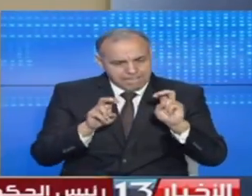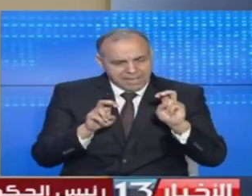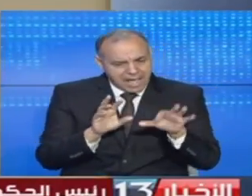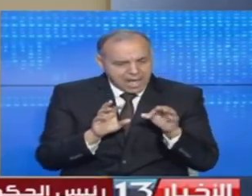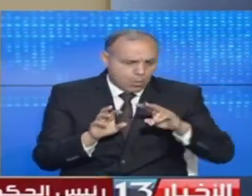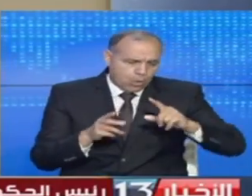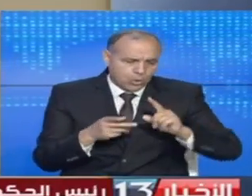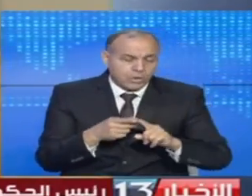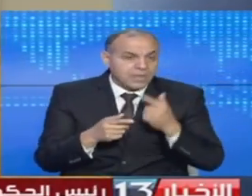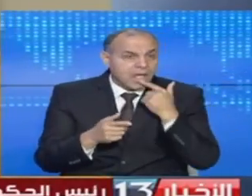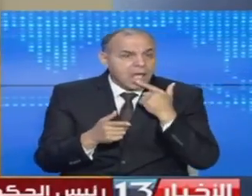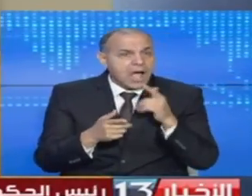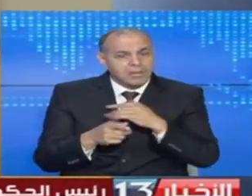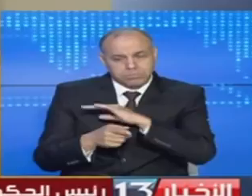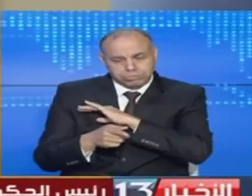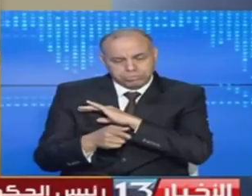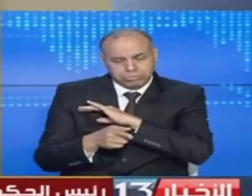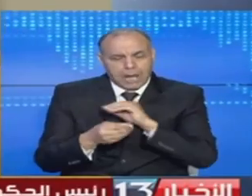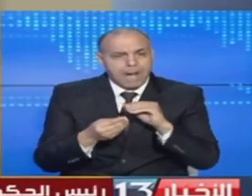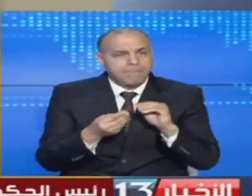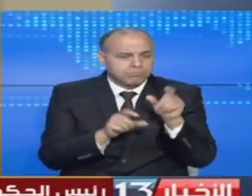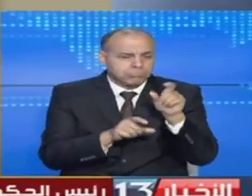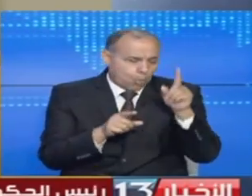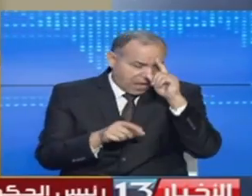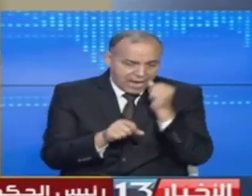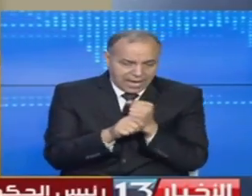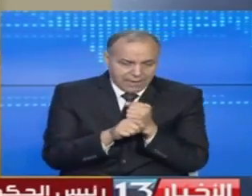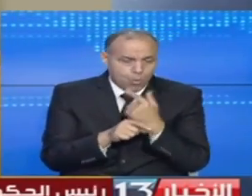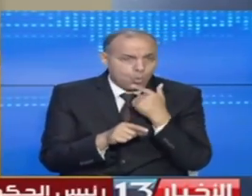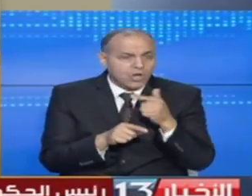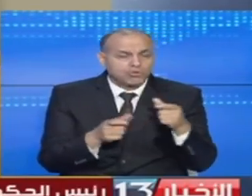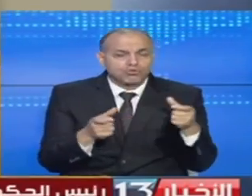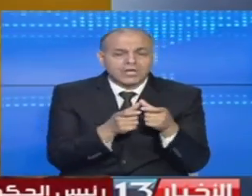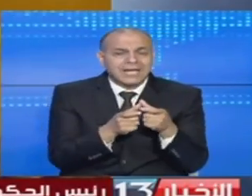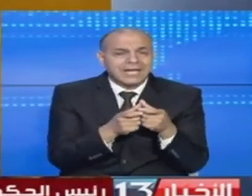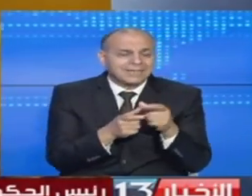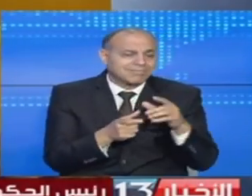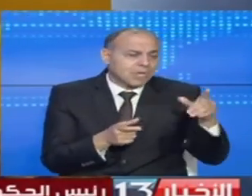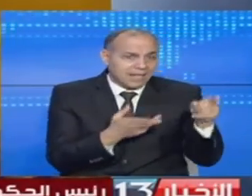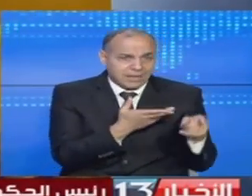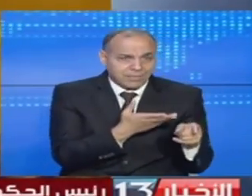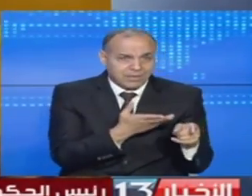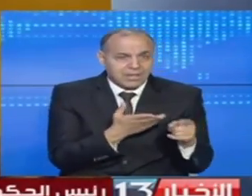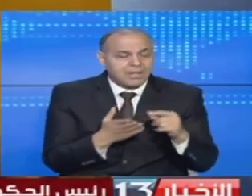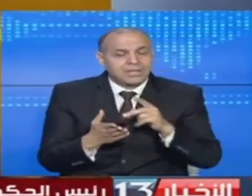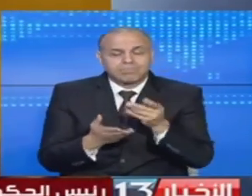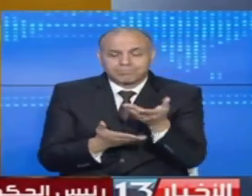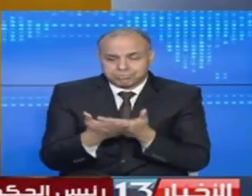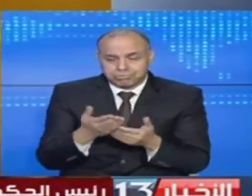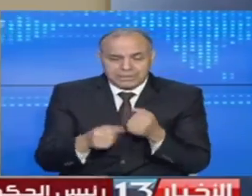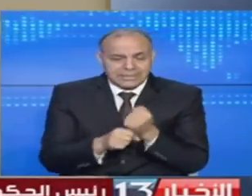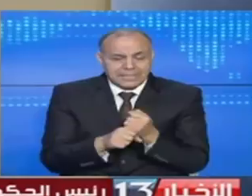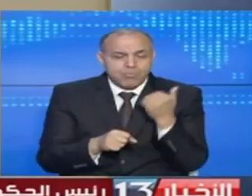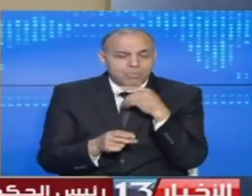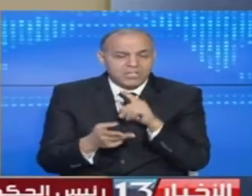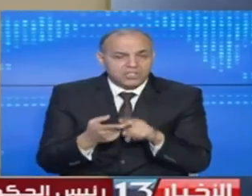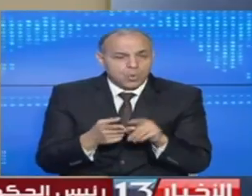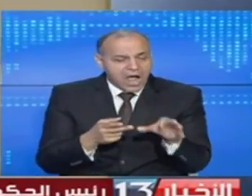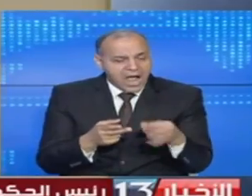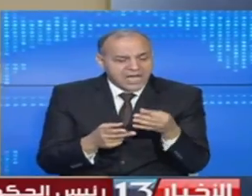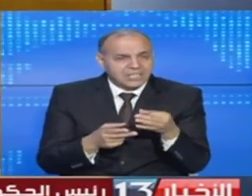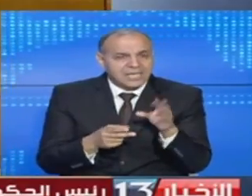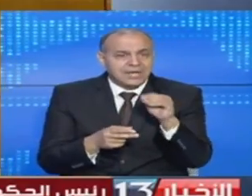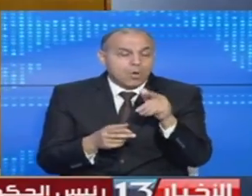حلول تكفل استدامه مواطن الشغل وتمكين الشركات في الجهه من ابرام صفقات مباشره وايجاد